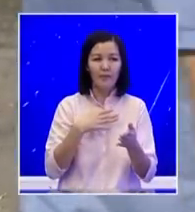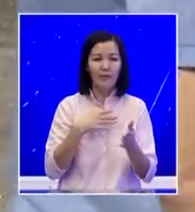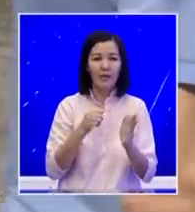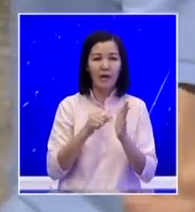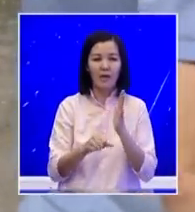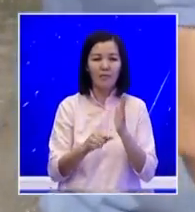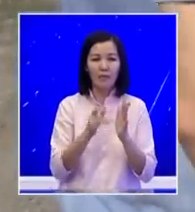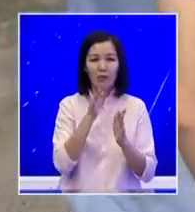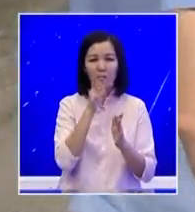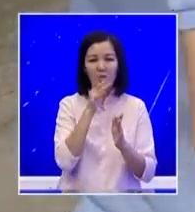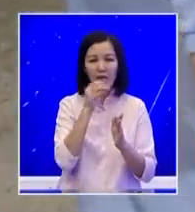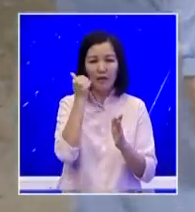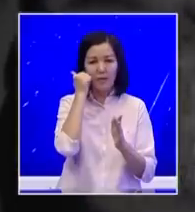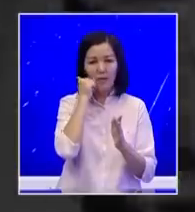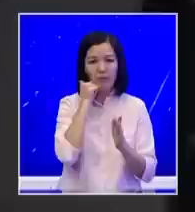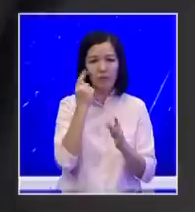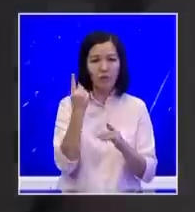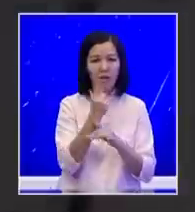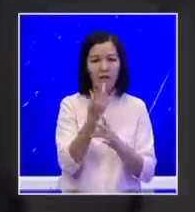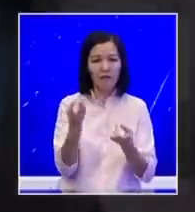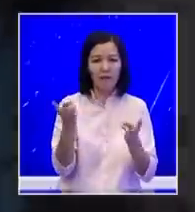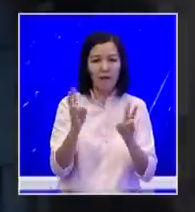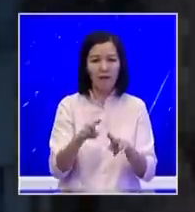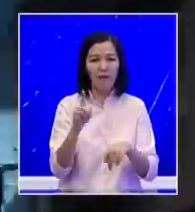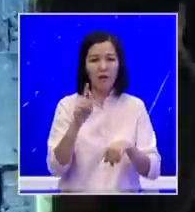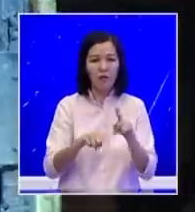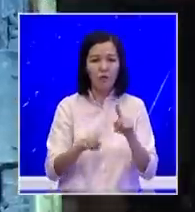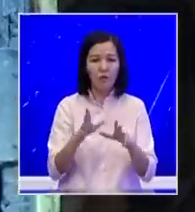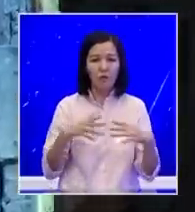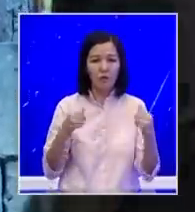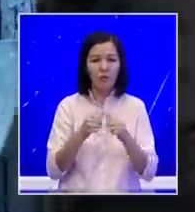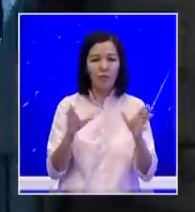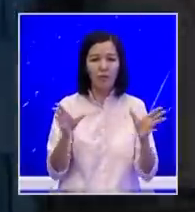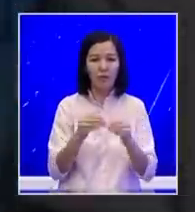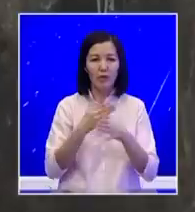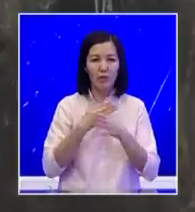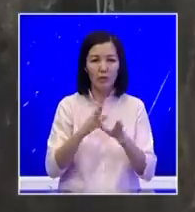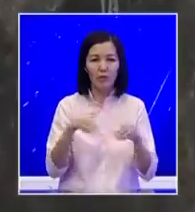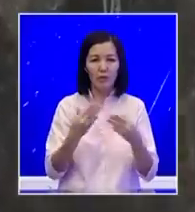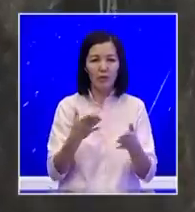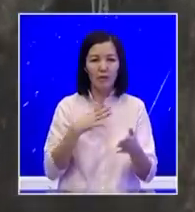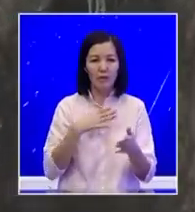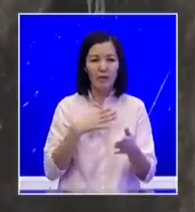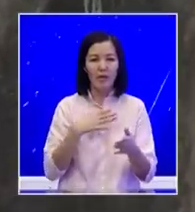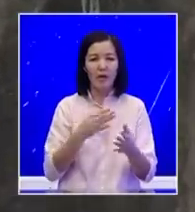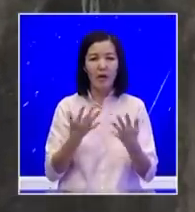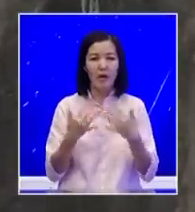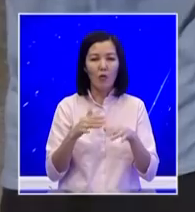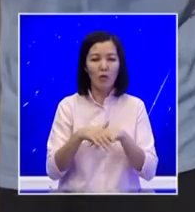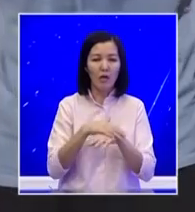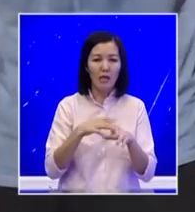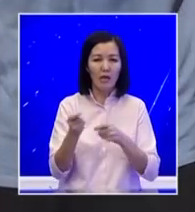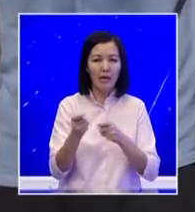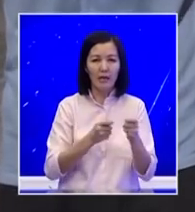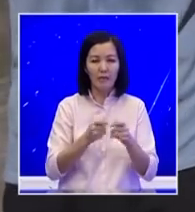60-ты еңсерген қарт анамызда жалғыз басты. Ағайынның ортасында отырған соң көмектен қағылып қалған жоқ. Ауыл аудан